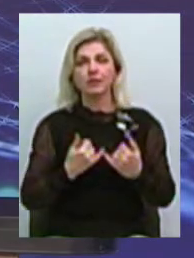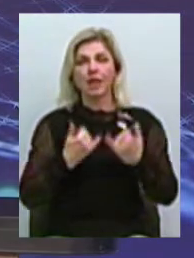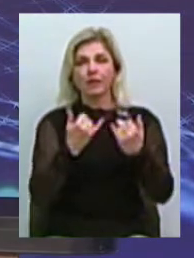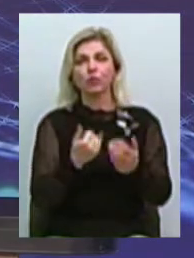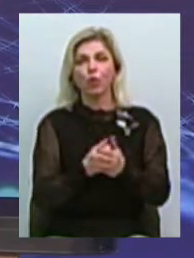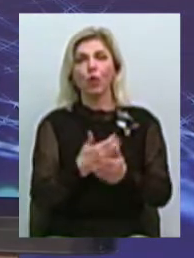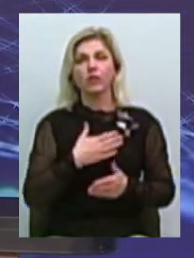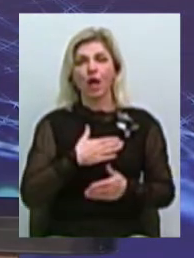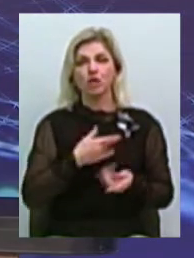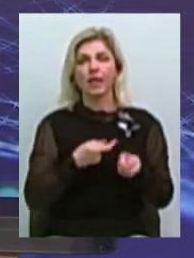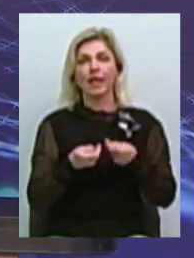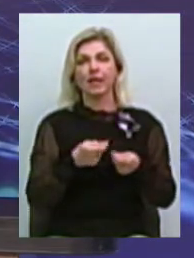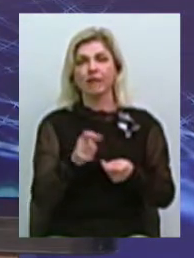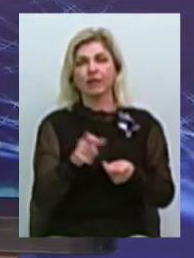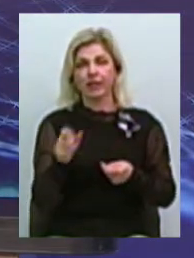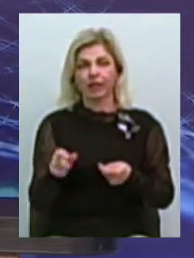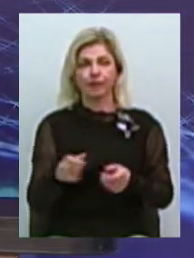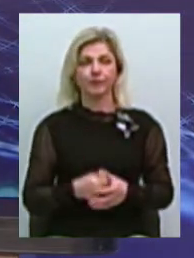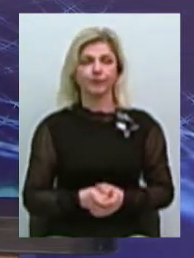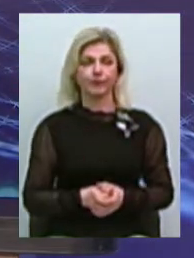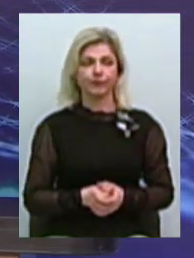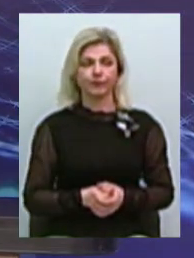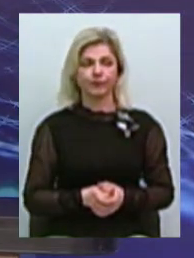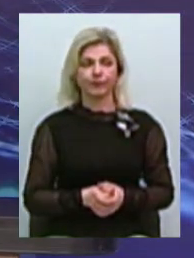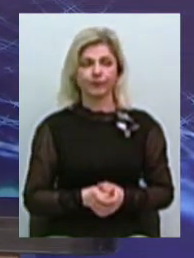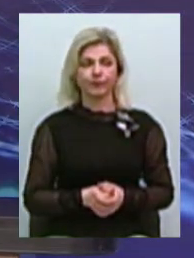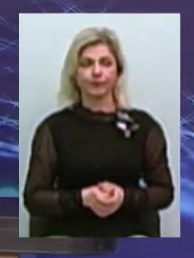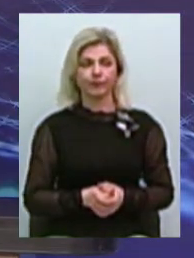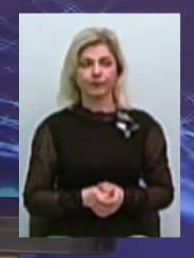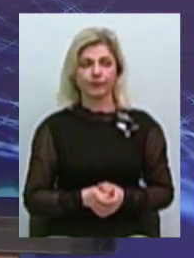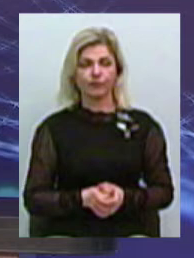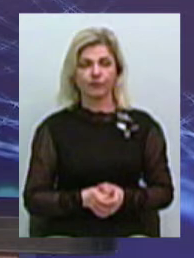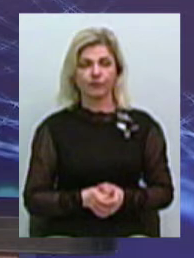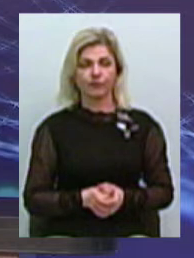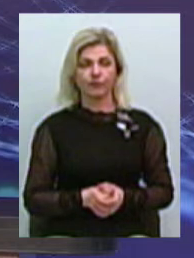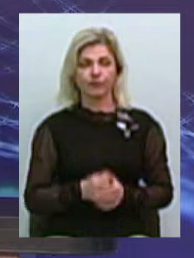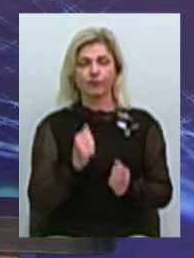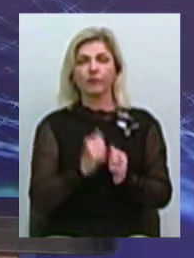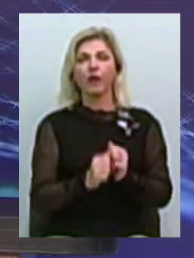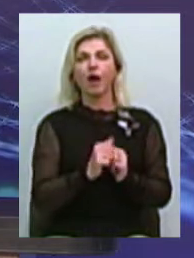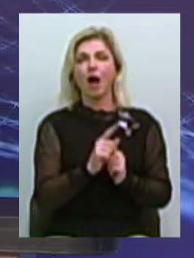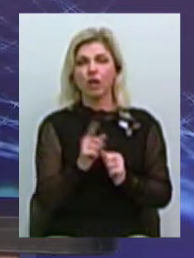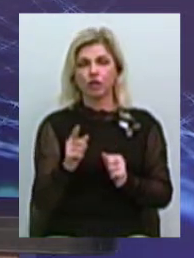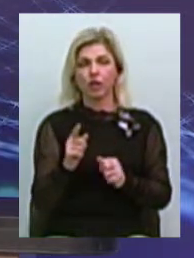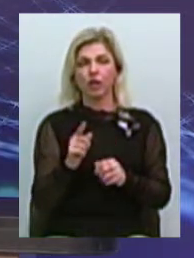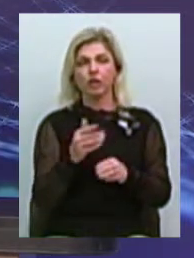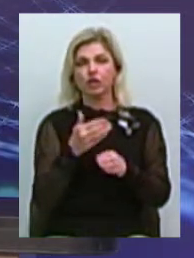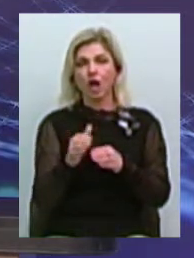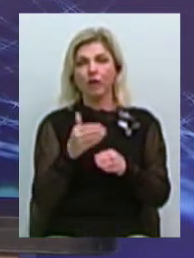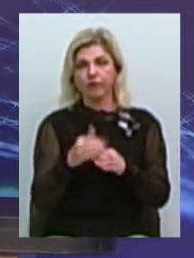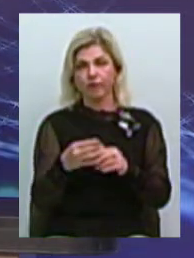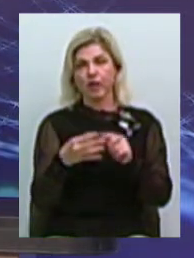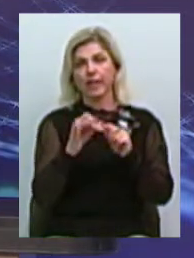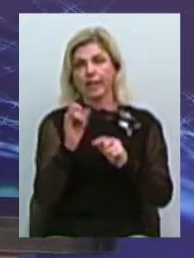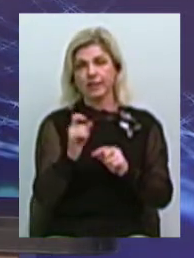керівників, а відповідно керівники до своїх педагогічних працівників, що кожна складова із чотирьох, які